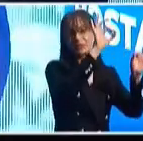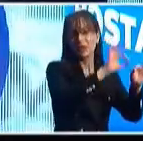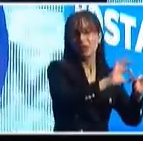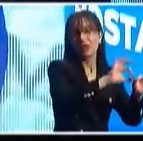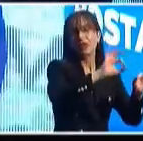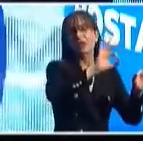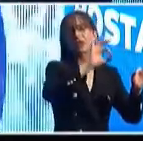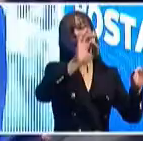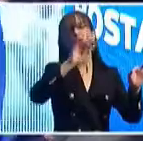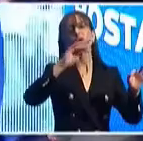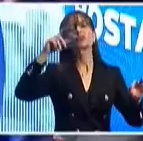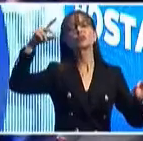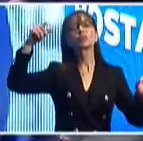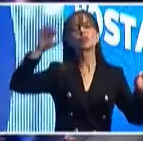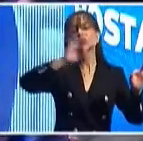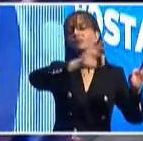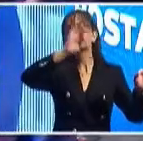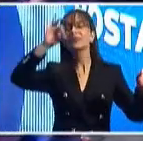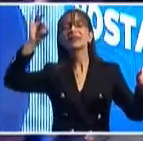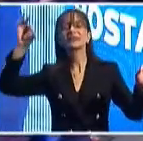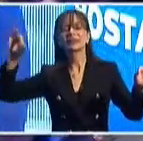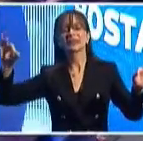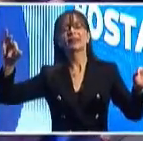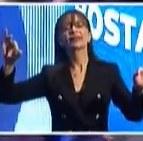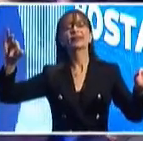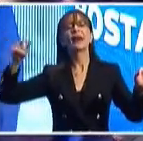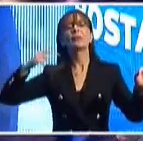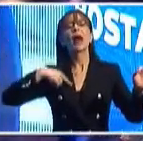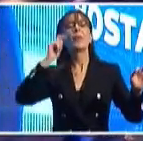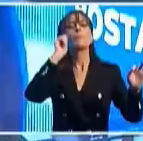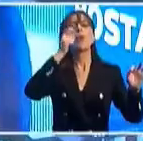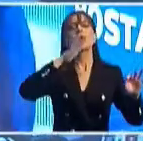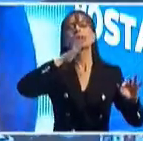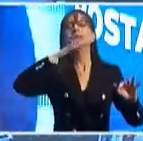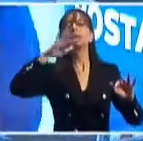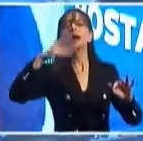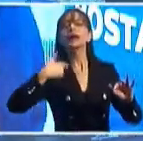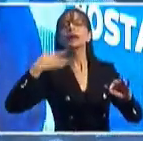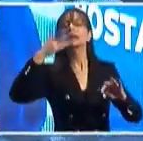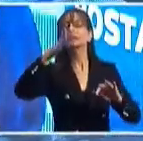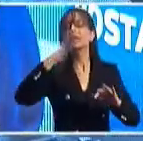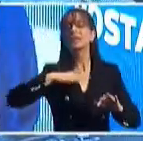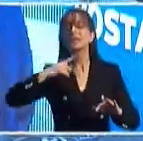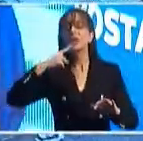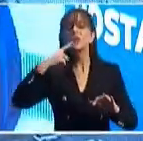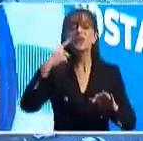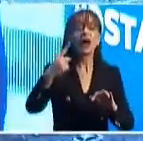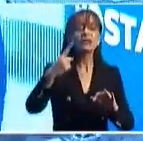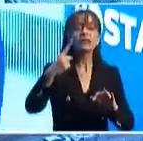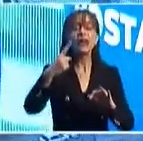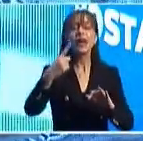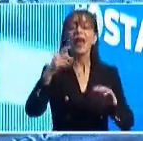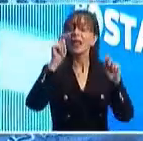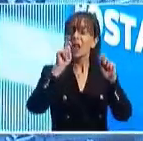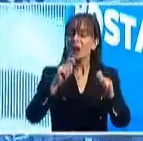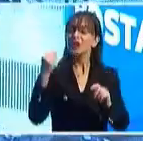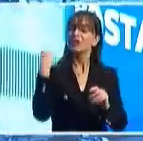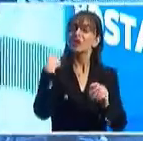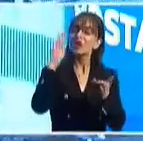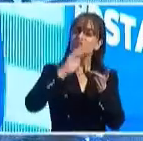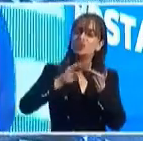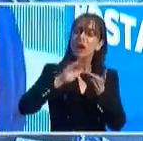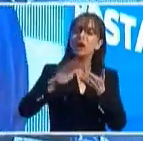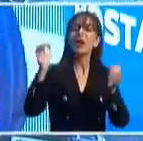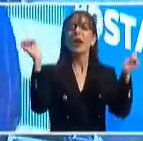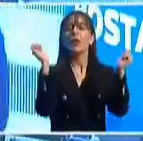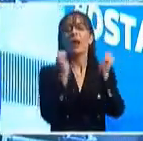sahiline gitmek istiyorum dediği yerde yapacağımız yan yol düzenlemeleriyle birlikte işte buradaki